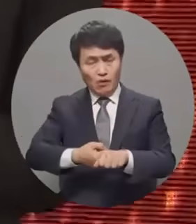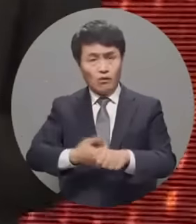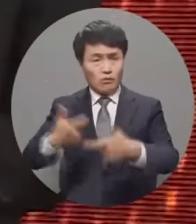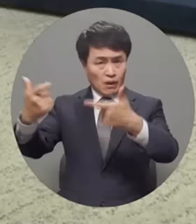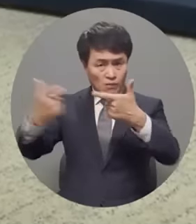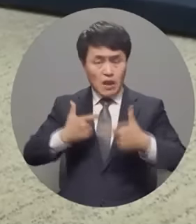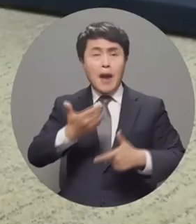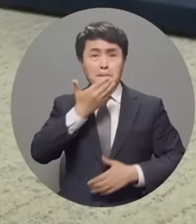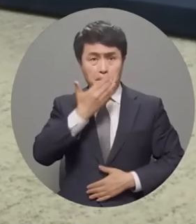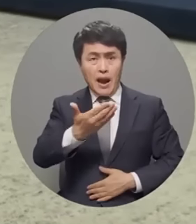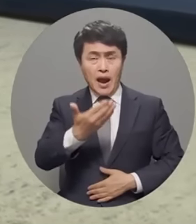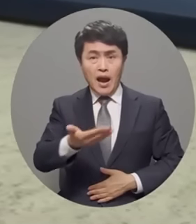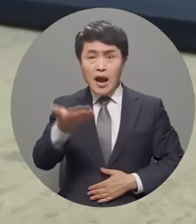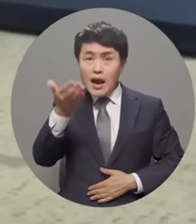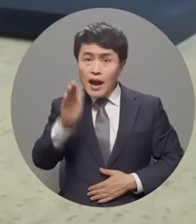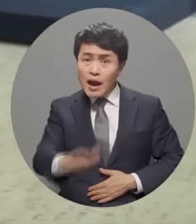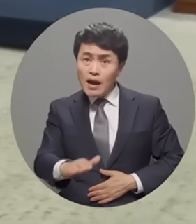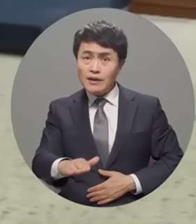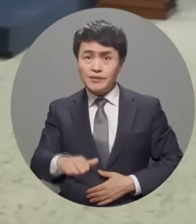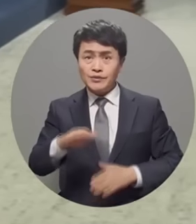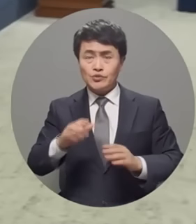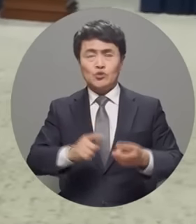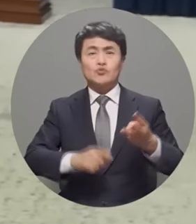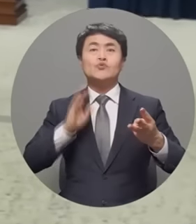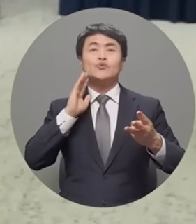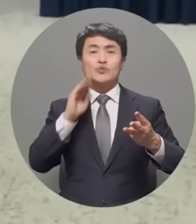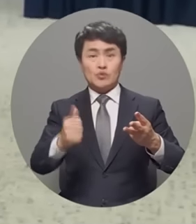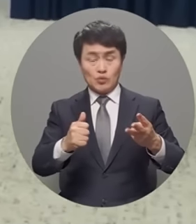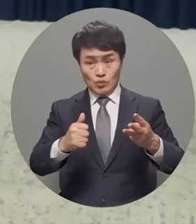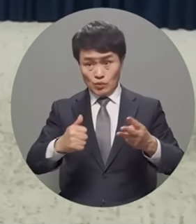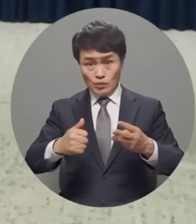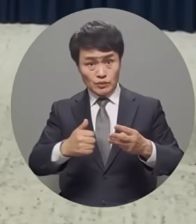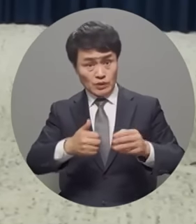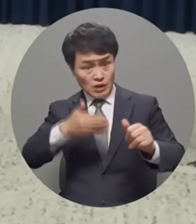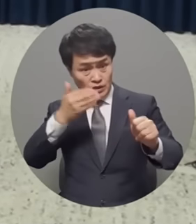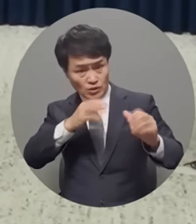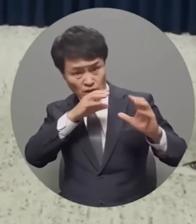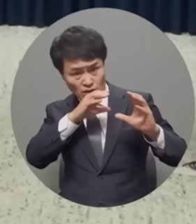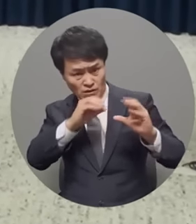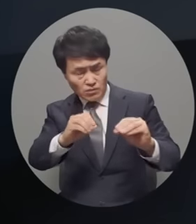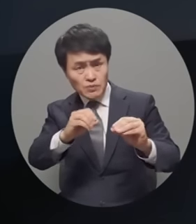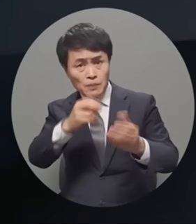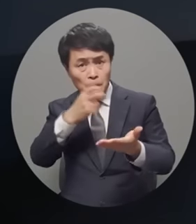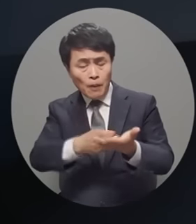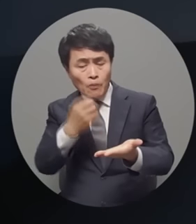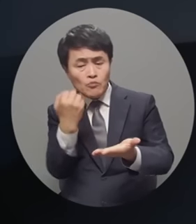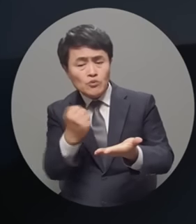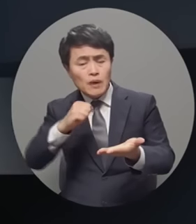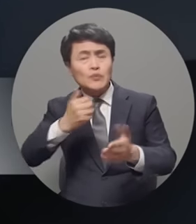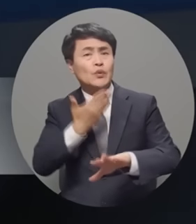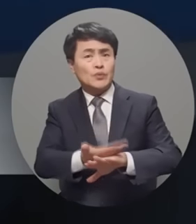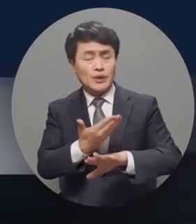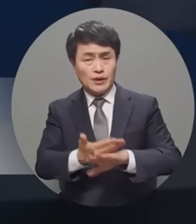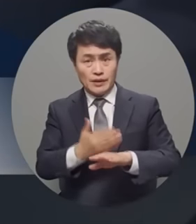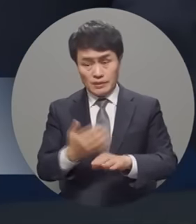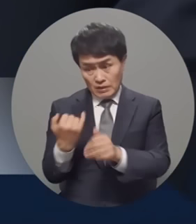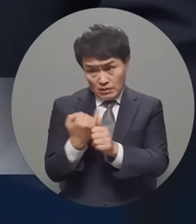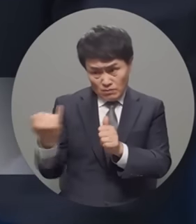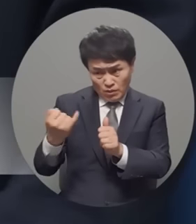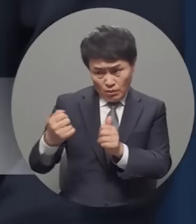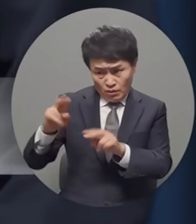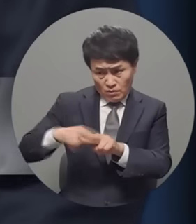있습니다. 다만 이 경우에도 윤석열 대통령의 청탁금지법 위반 여부는 또 다른 쟁점입니다. 배우자의 고가